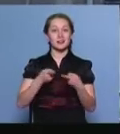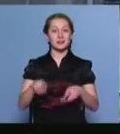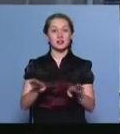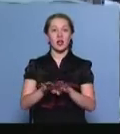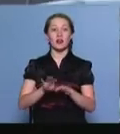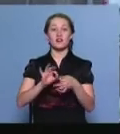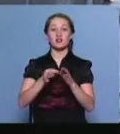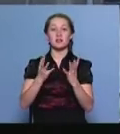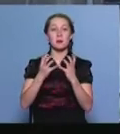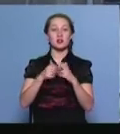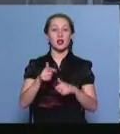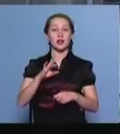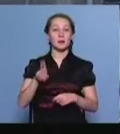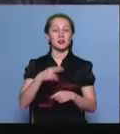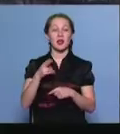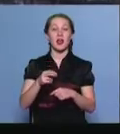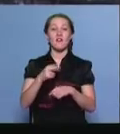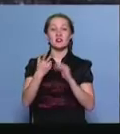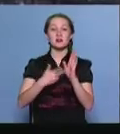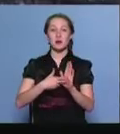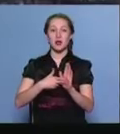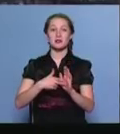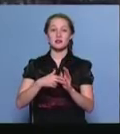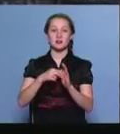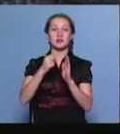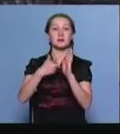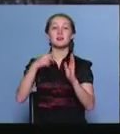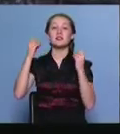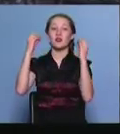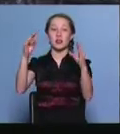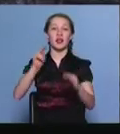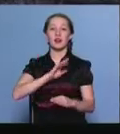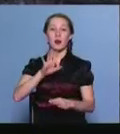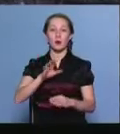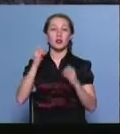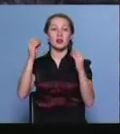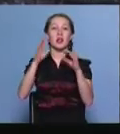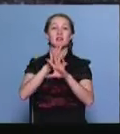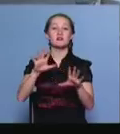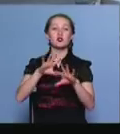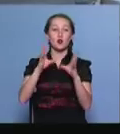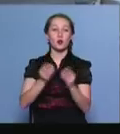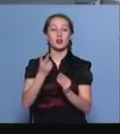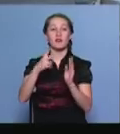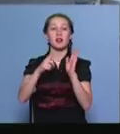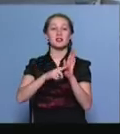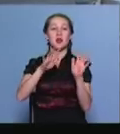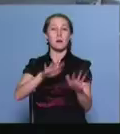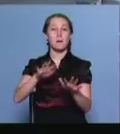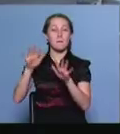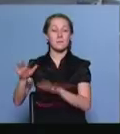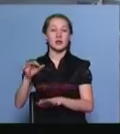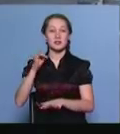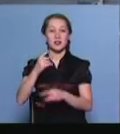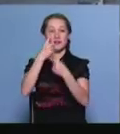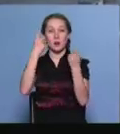Ижевске почитали в ГИБДД, на 17 пешеходных переходах не работают фонари. Неосвещенными остаются 27 участков дорог. Информацию передали